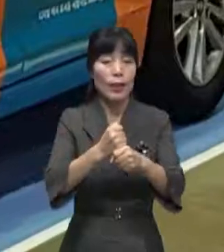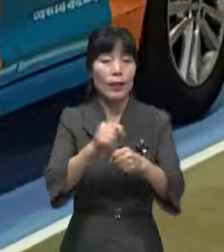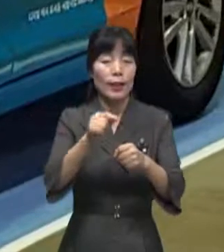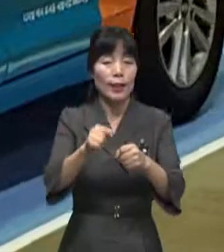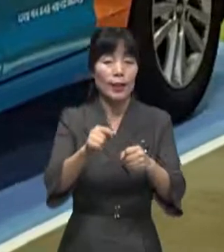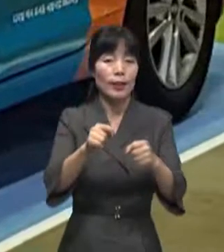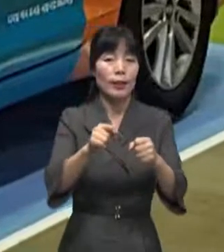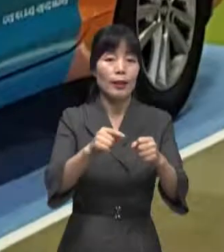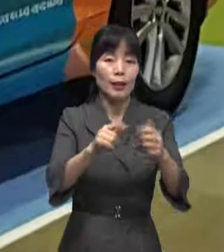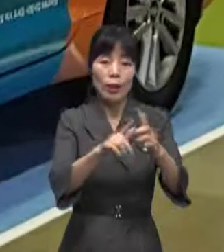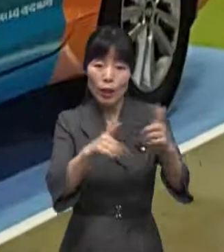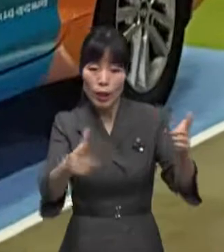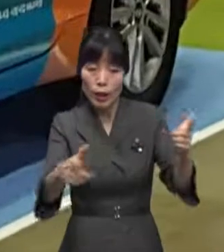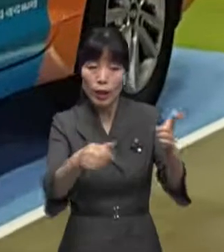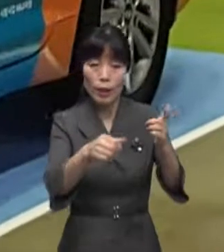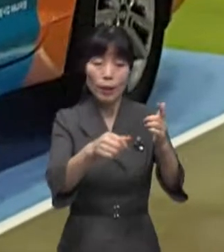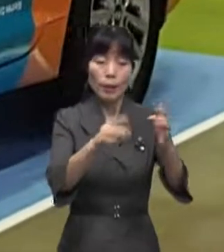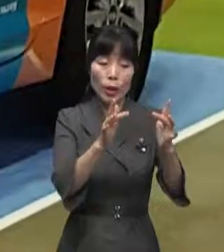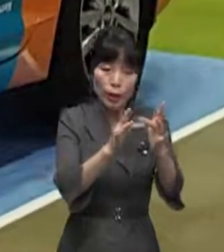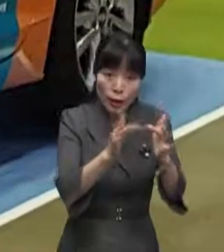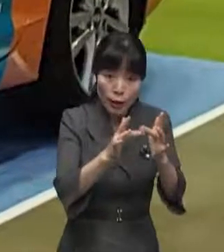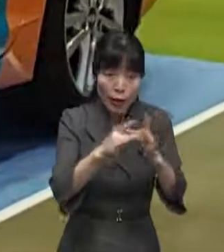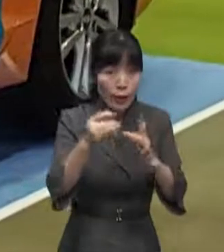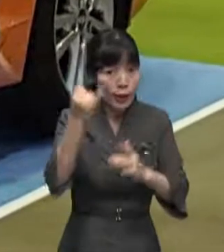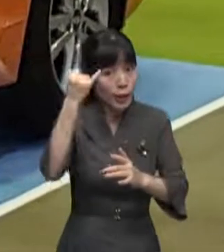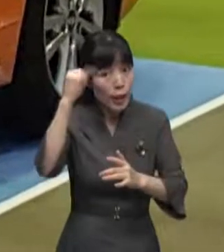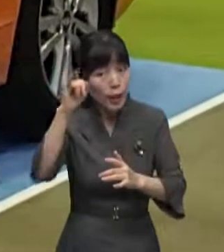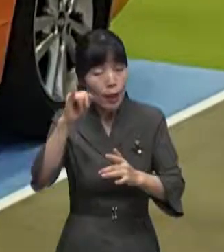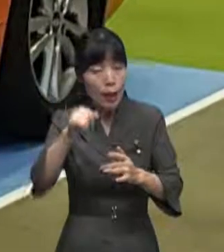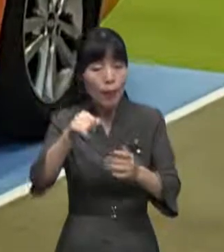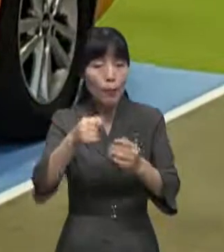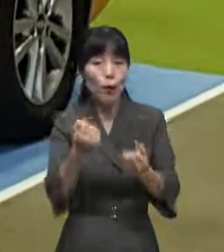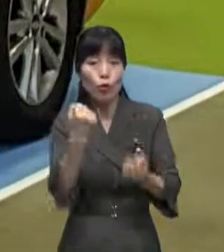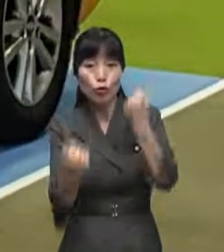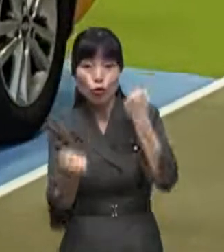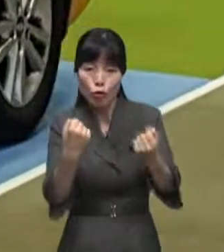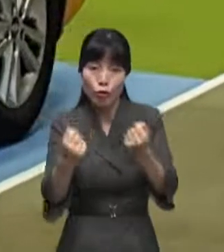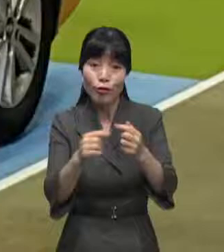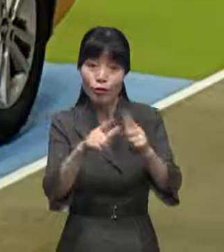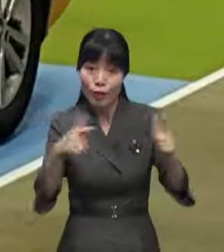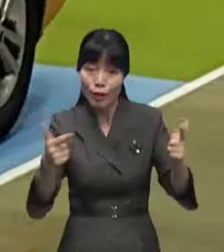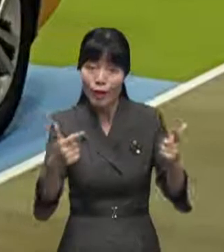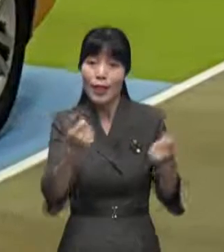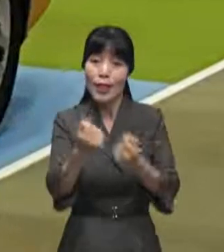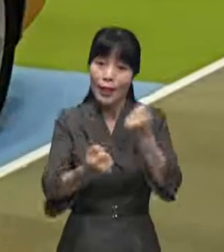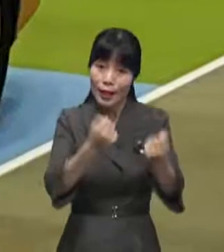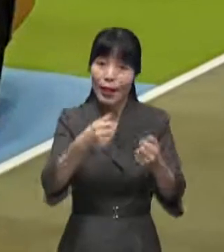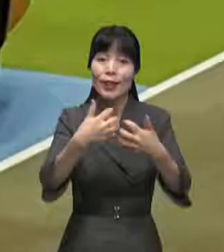인공지능 기반 사물인터넷 센서 시스템을 장착한 러닝머신을 선보일 예정입니다.